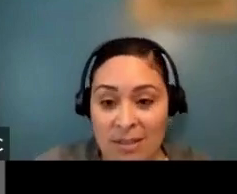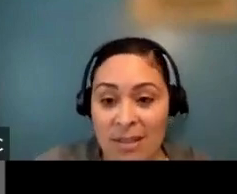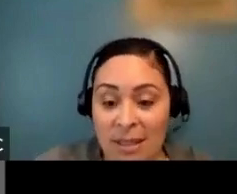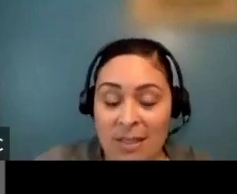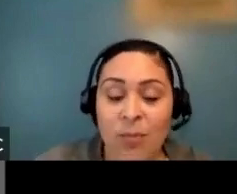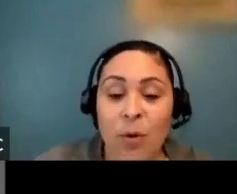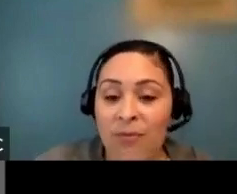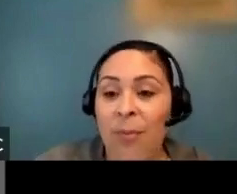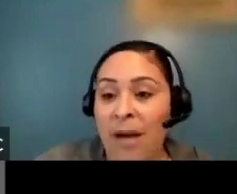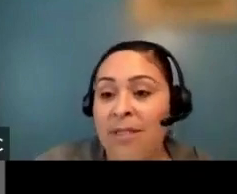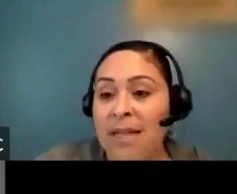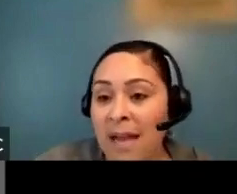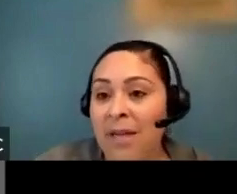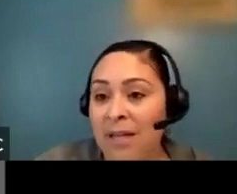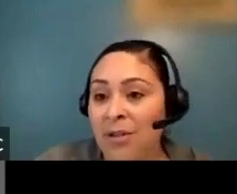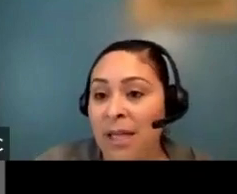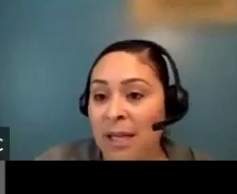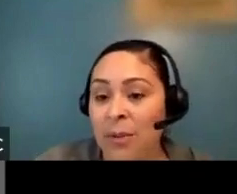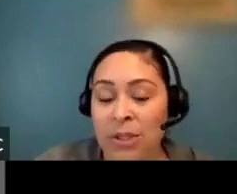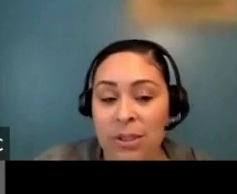要明确自己的需求。